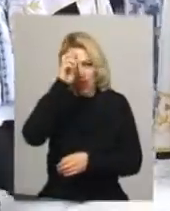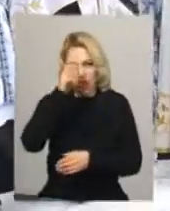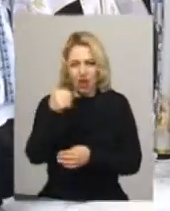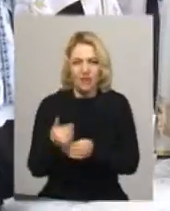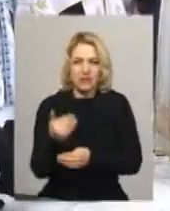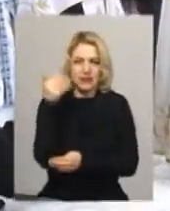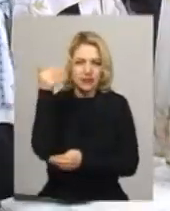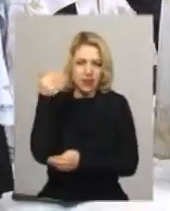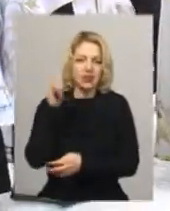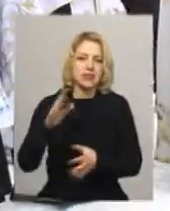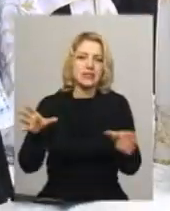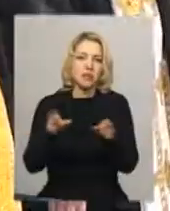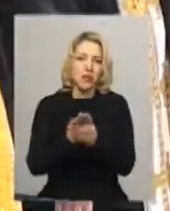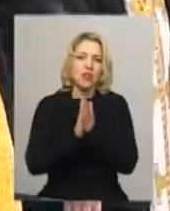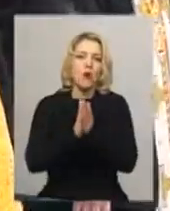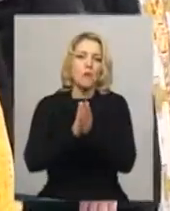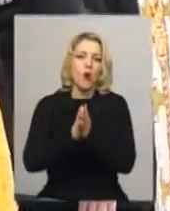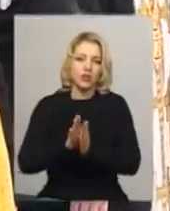провели спільну молитву.